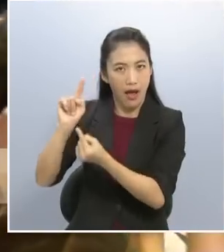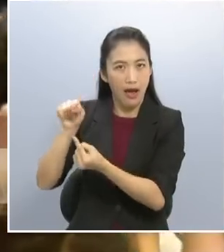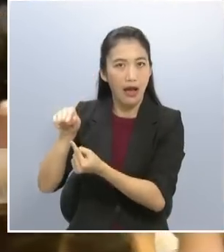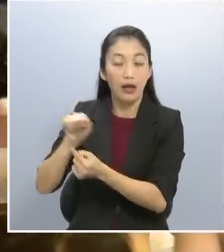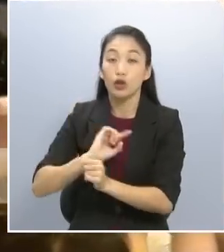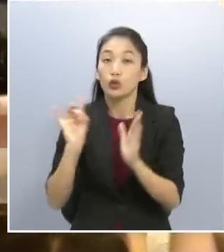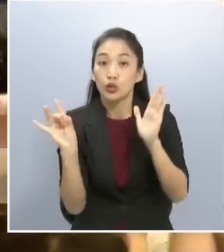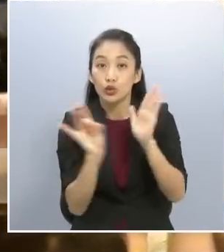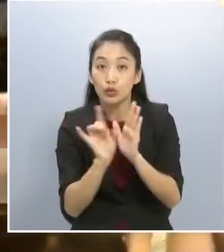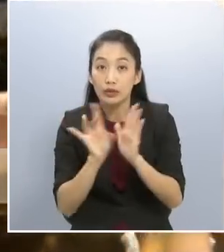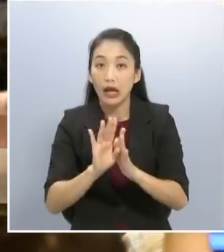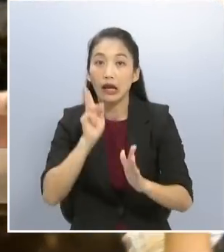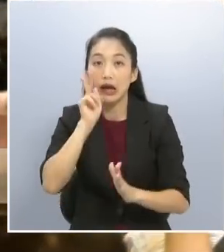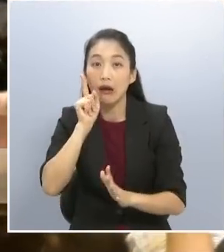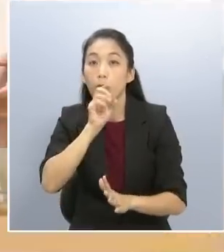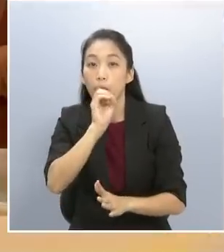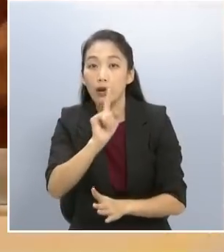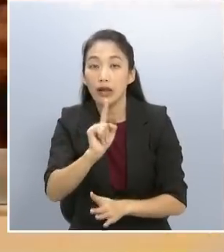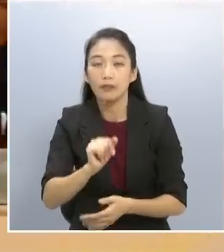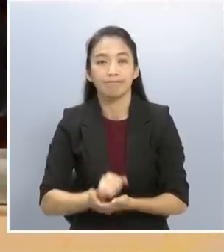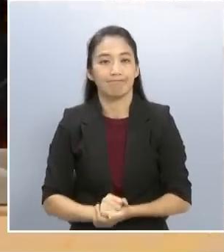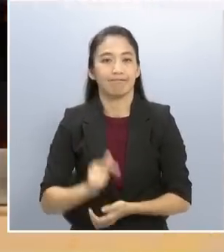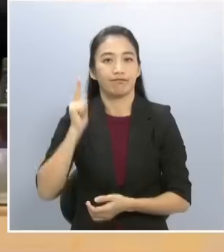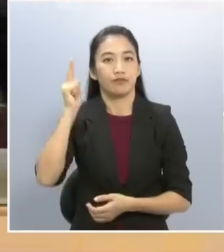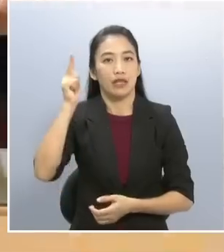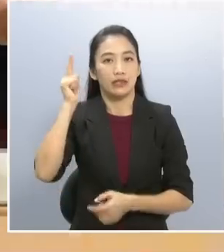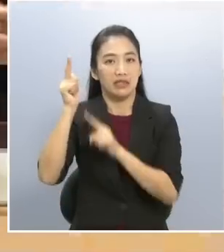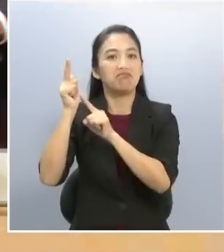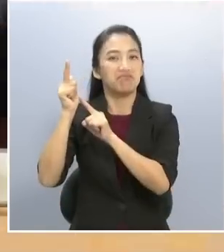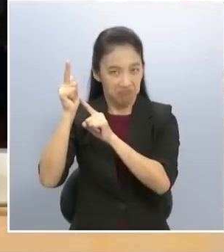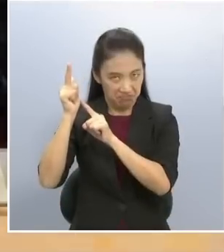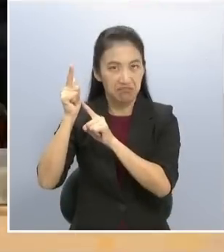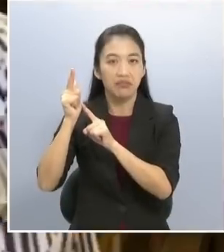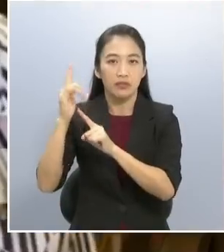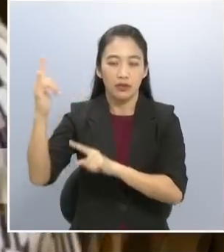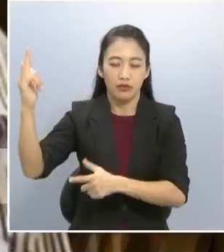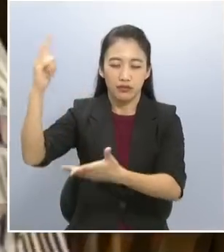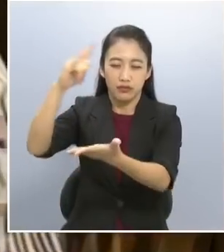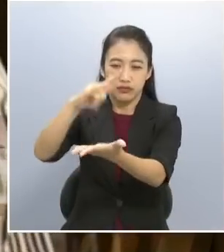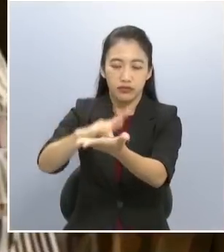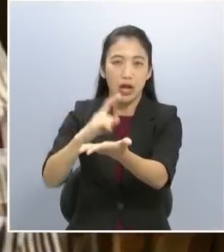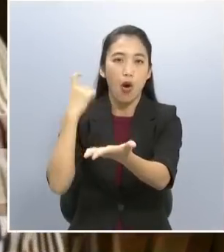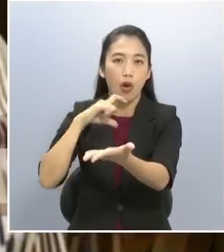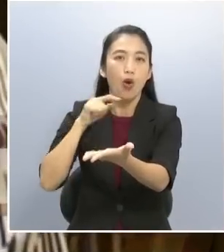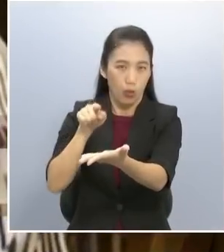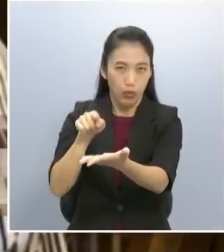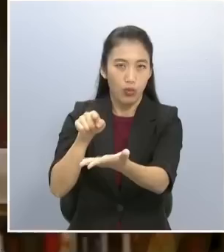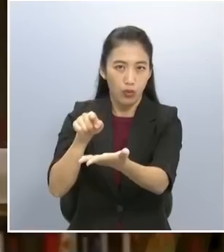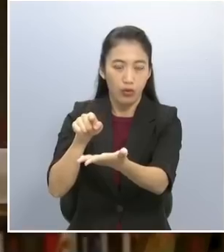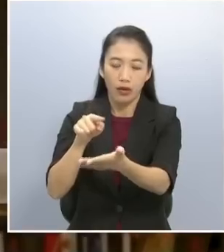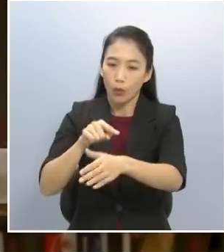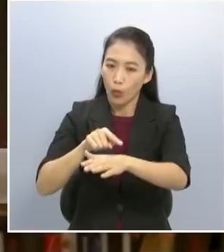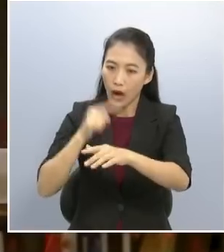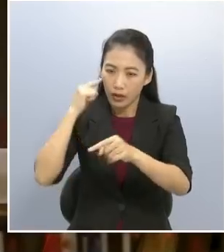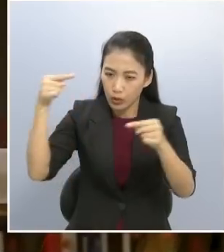ซื้ออ้างว่าคุณทักษิณเดินทางมาอยู่ที่ฮ่องกงในช่วงนี้และเป็นจังหวะเวลาที่พัก